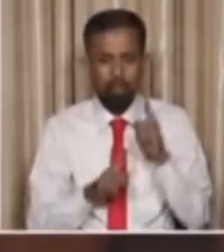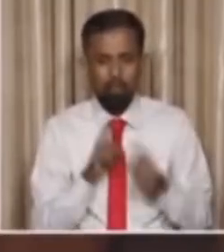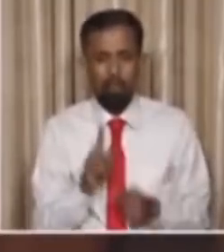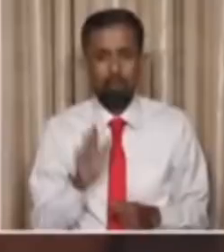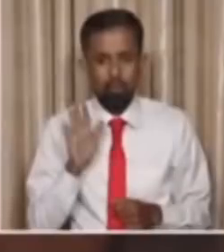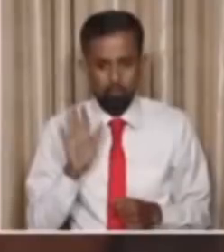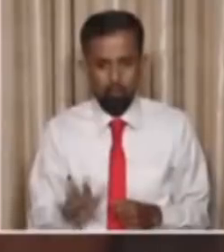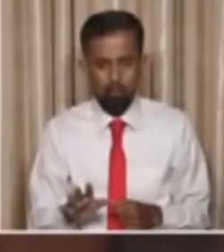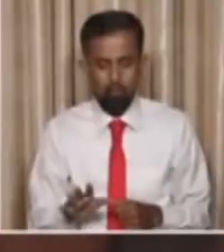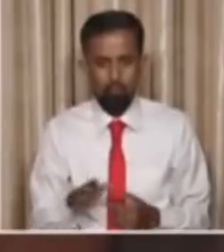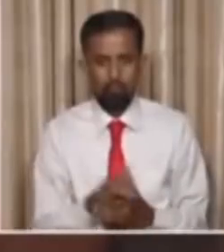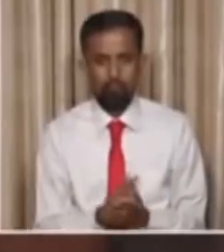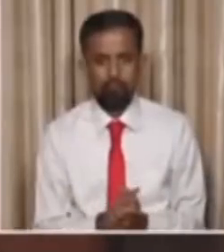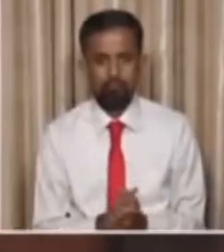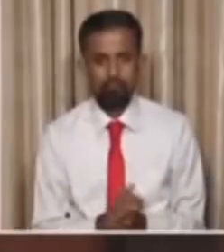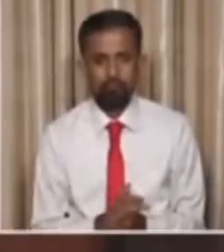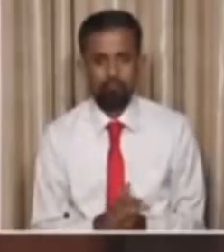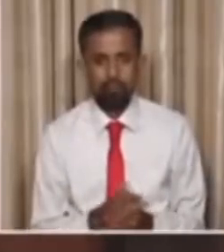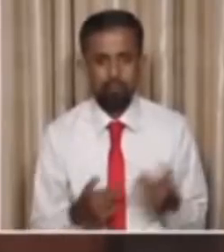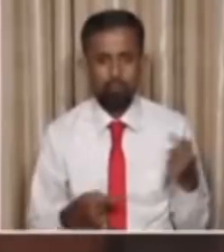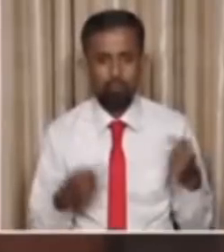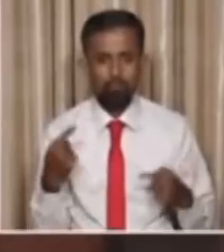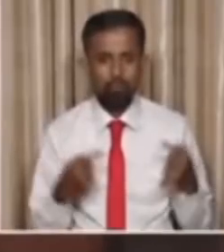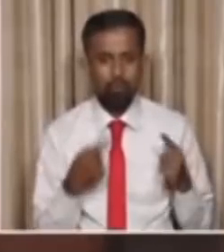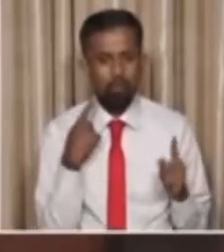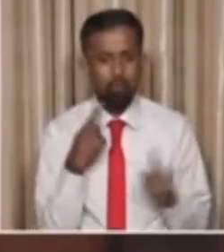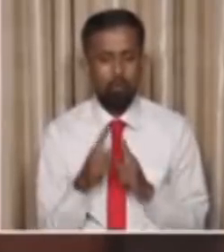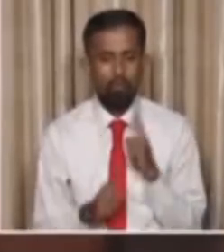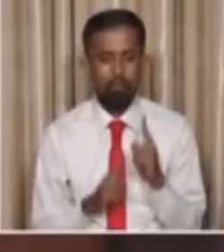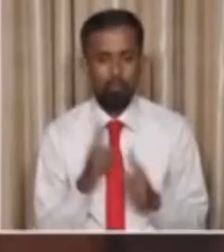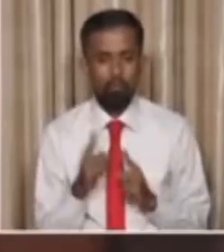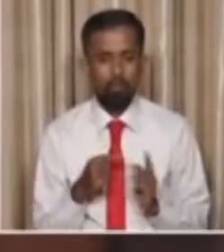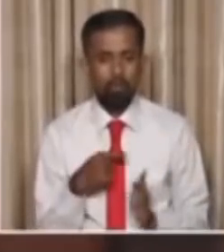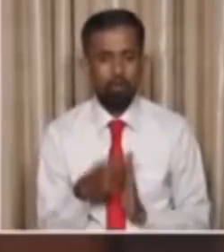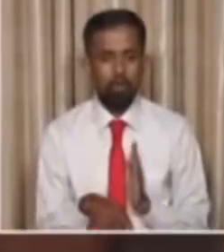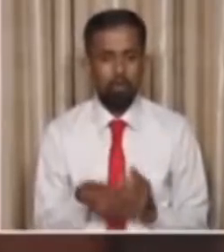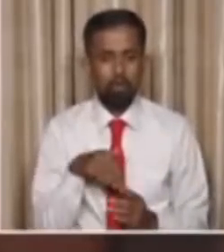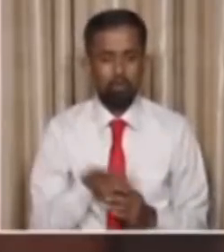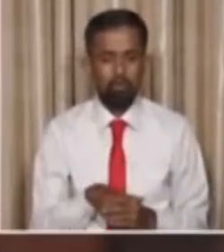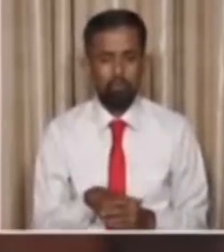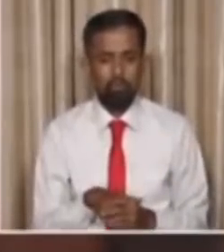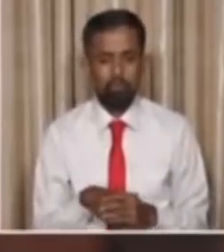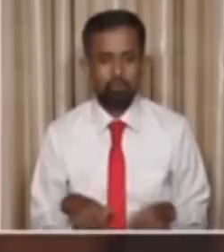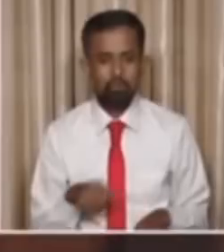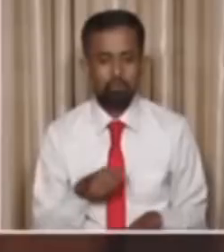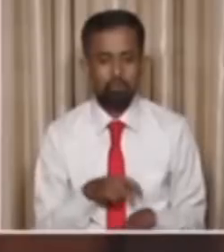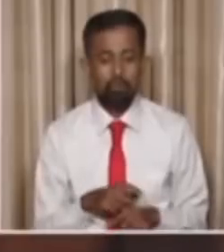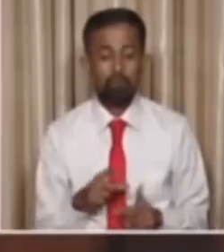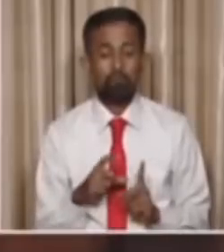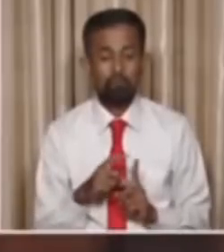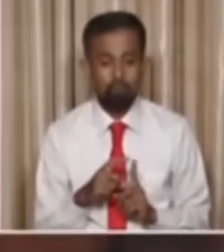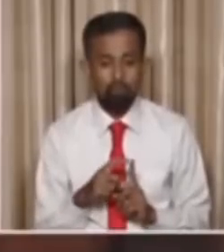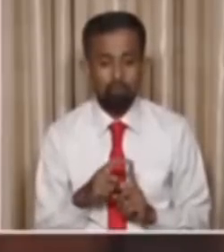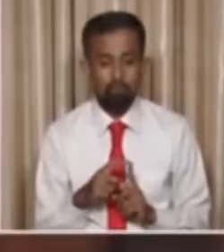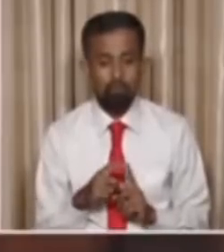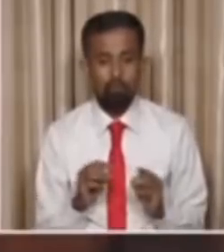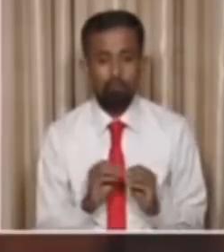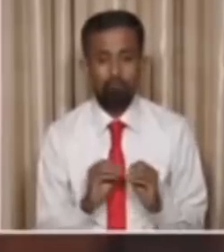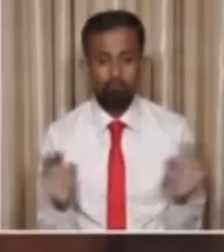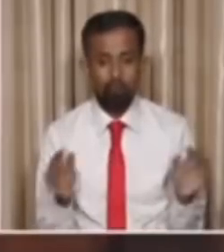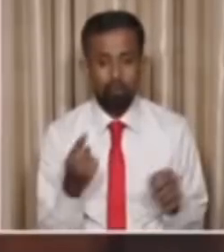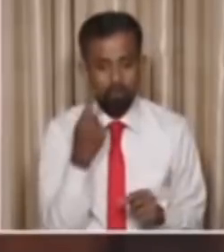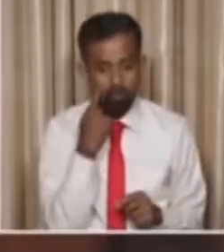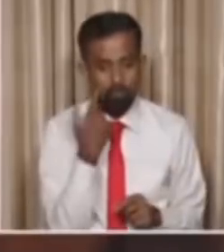ඒ වගේම තමයි අපි මේ විවාදය ගැන කතා කරනකොටම මේ රට තුළ ඊටත් වඩා දැනට තියෙන ඉතාමත්ම බැරෑරුම් නිවුස් එකක් මම